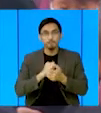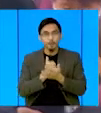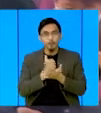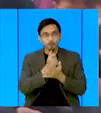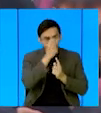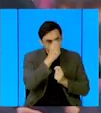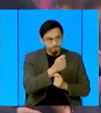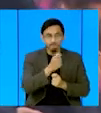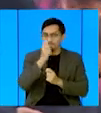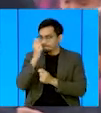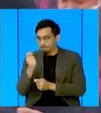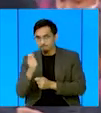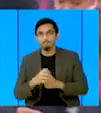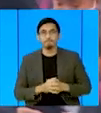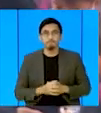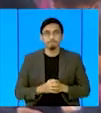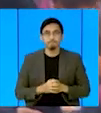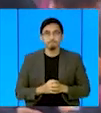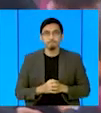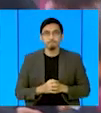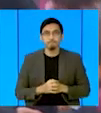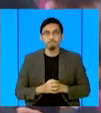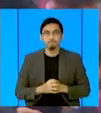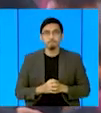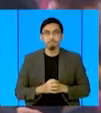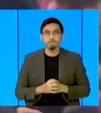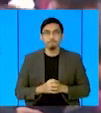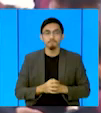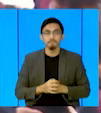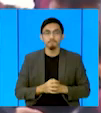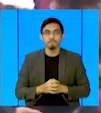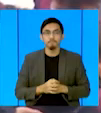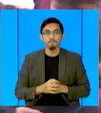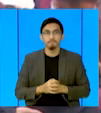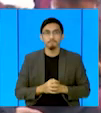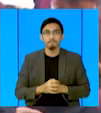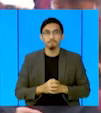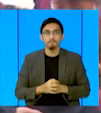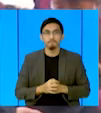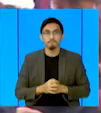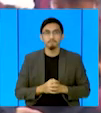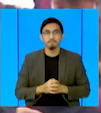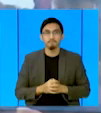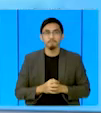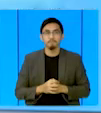dari setiap perbedaan yang ada. Dari Jakarta, Camar Haenda, Indra Purnama, iNews melaporkan.